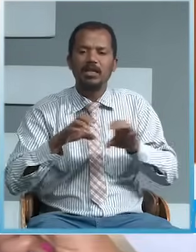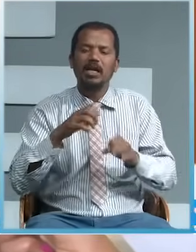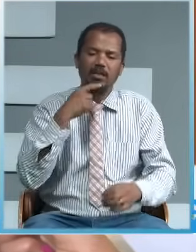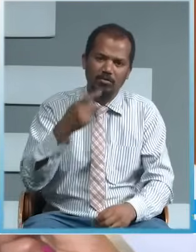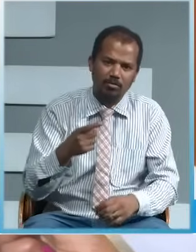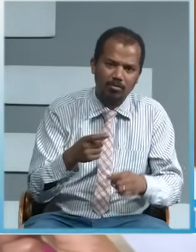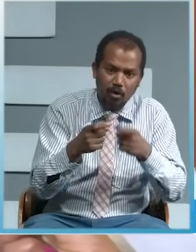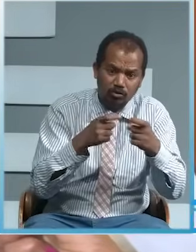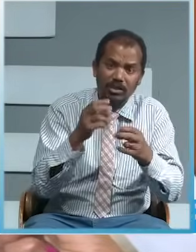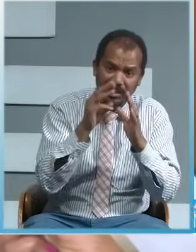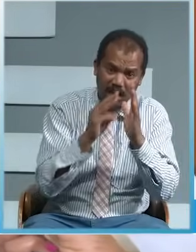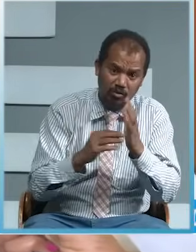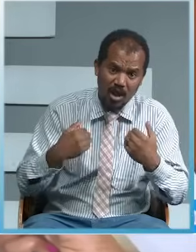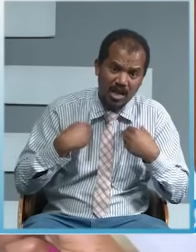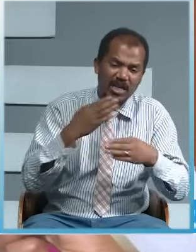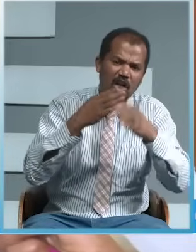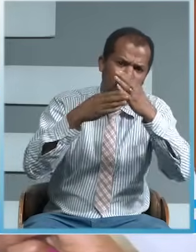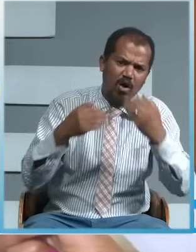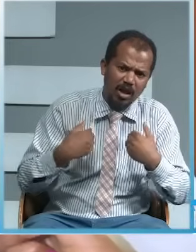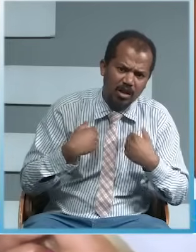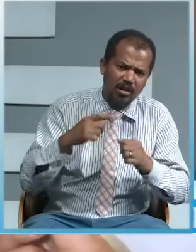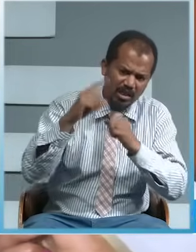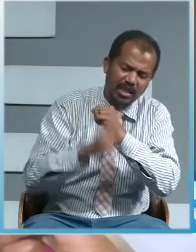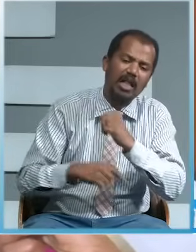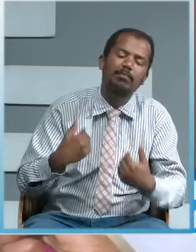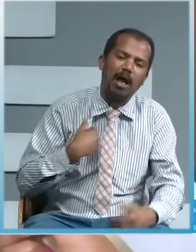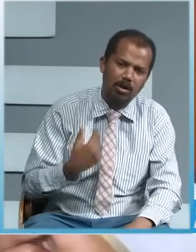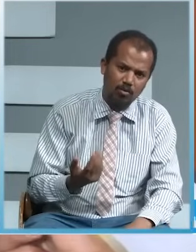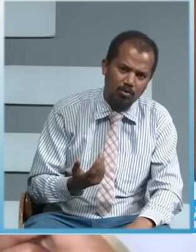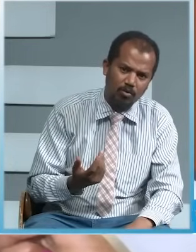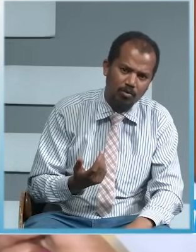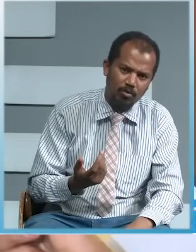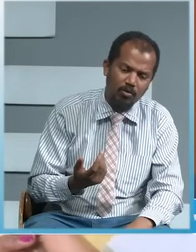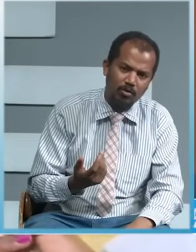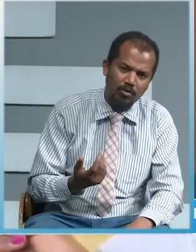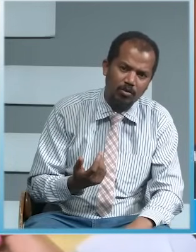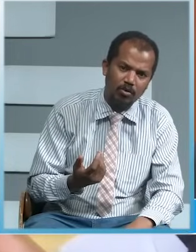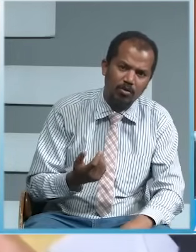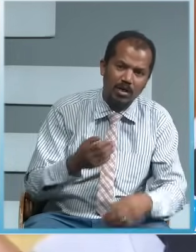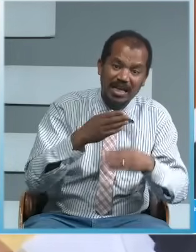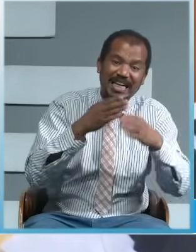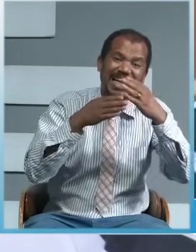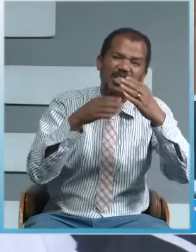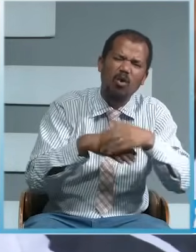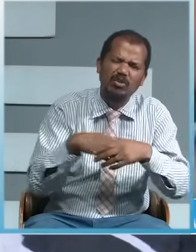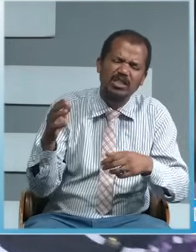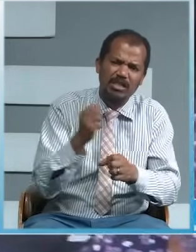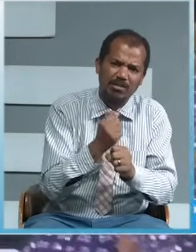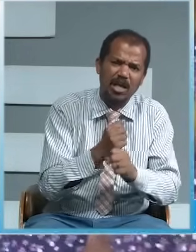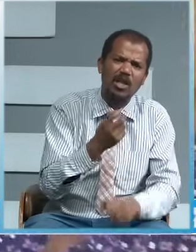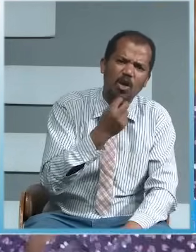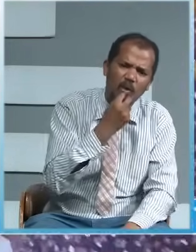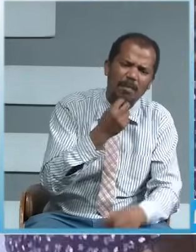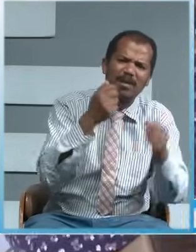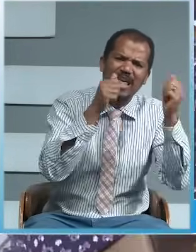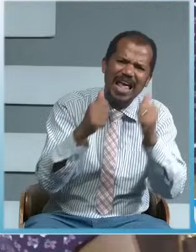ገልጸዋል። የቁጥጥር ስርዓቱ አለ፣ ስታንዳርዱ አለ፣ ቅጣትም አለ። ከስታንዳርድ ውጪ የሚሰራ